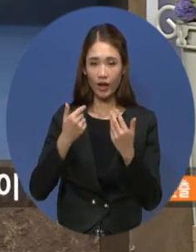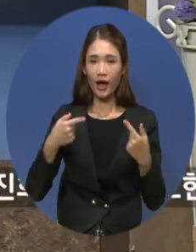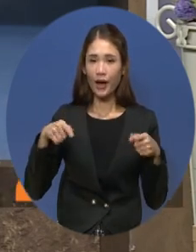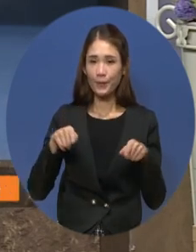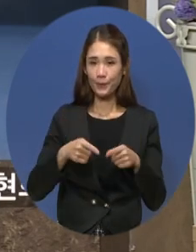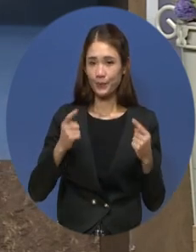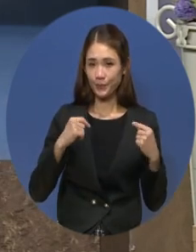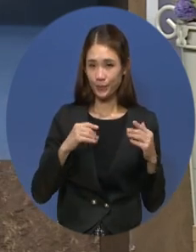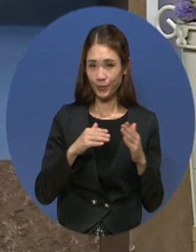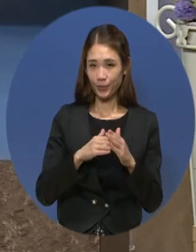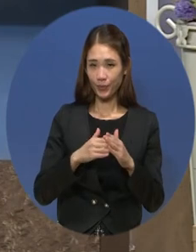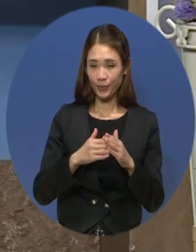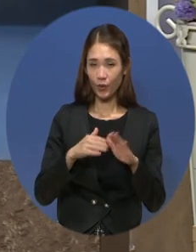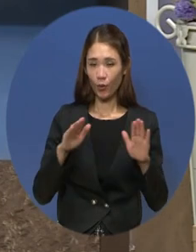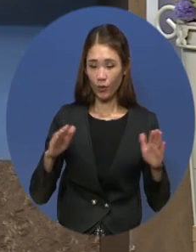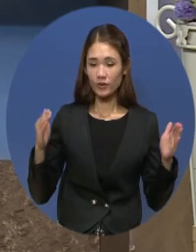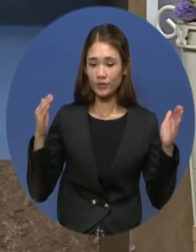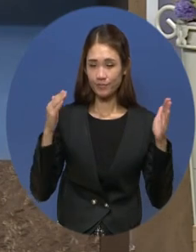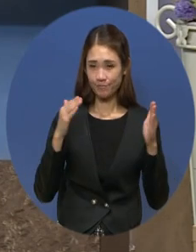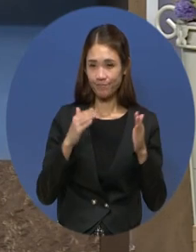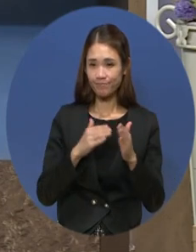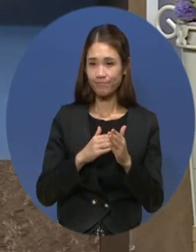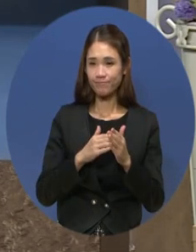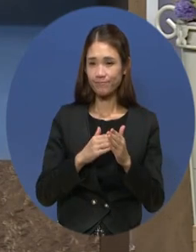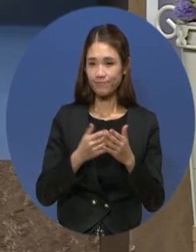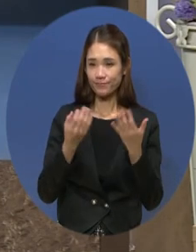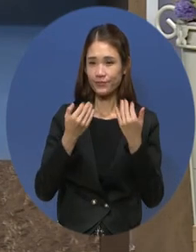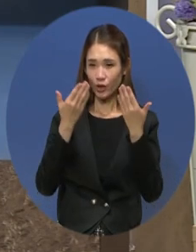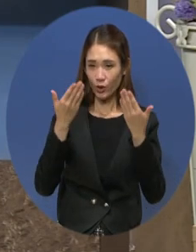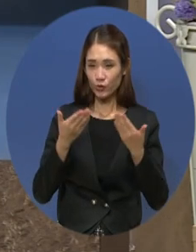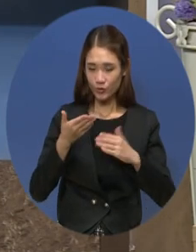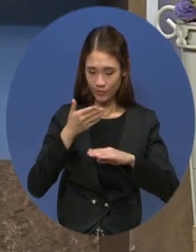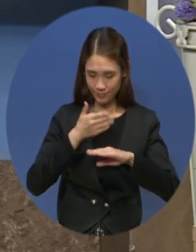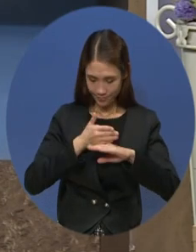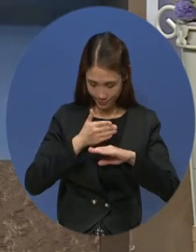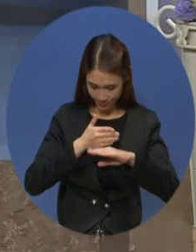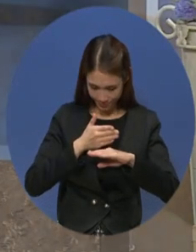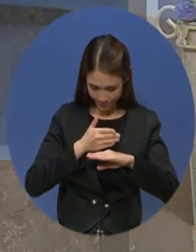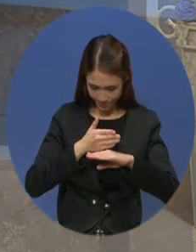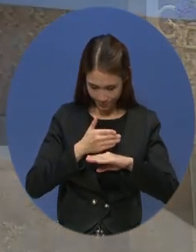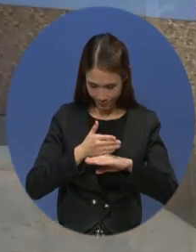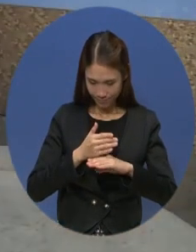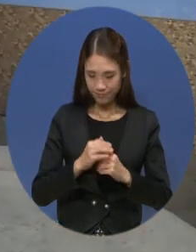행 모양 지킴이 오늘은 여기까지입니다 시청해 주신 여러분 고맙습니다